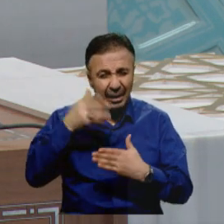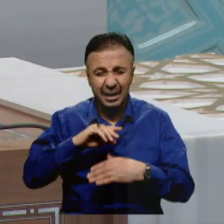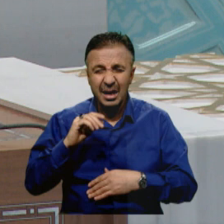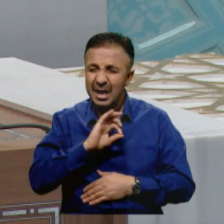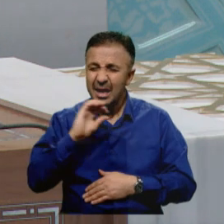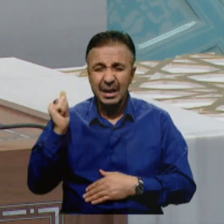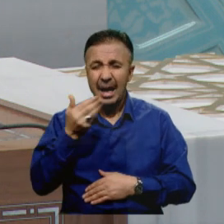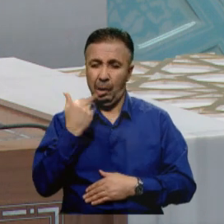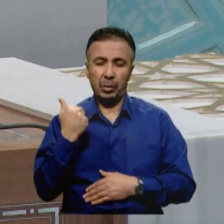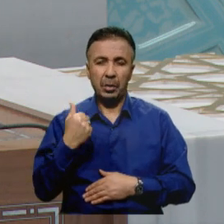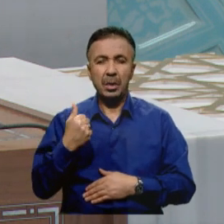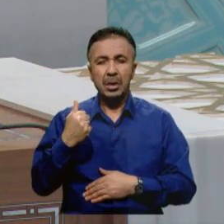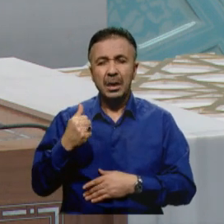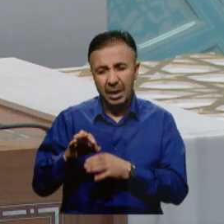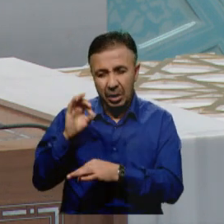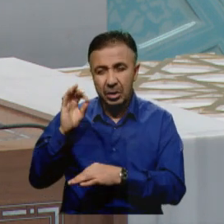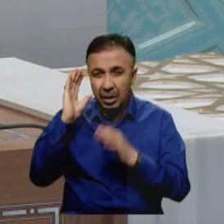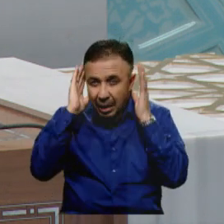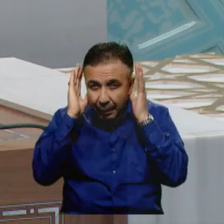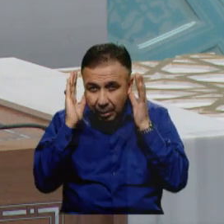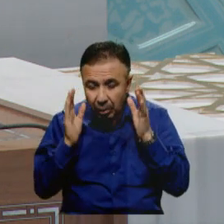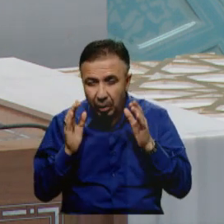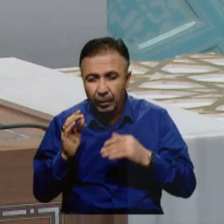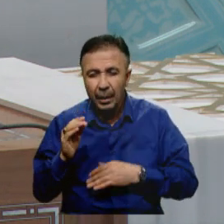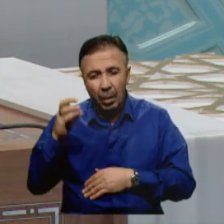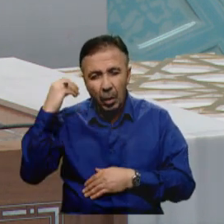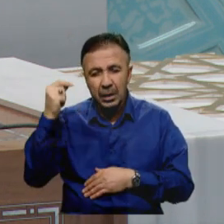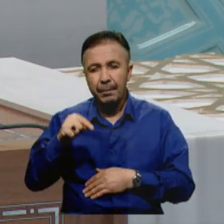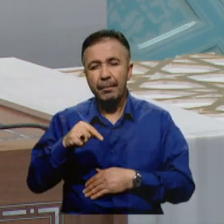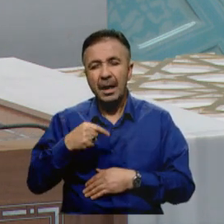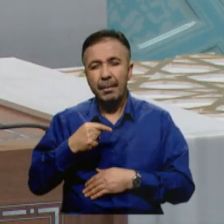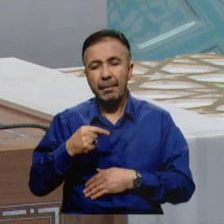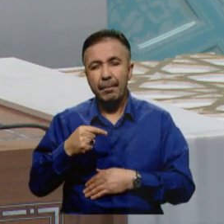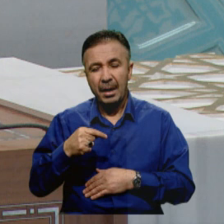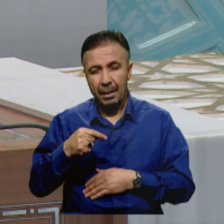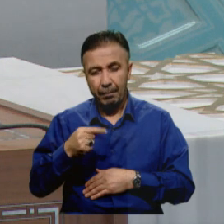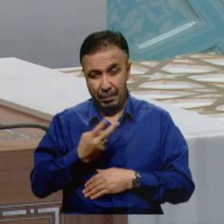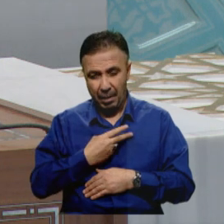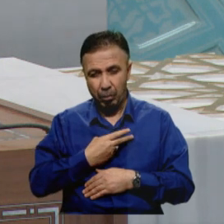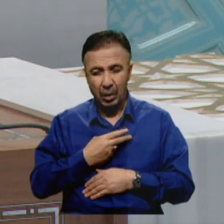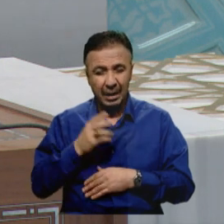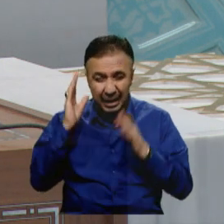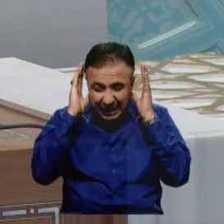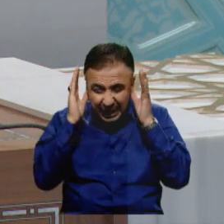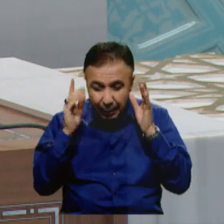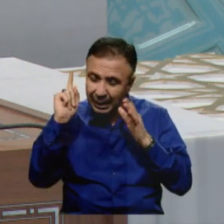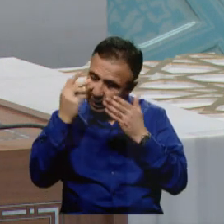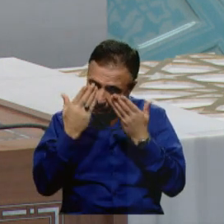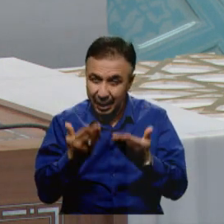kılıyor. Şeklen soruyor, hocam benim bu kıldığım namaz sahih oluyor mu? Biz neye